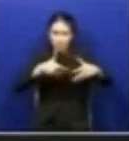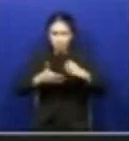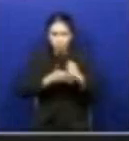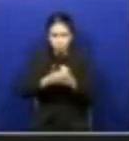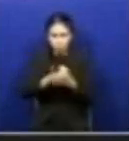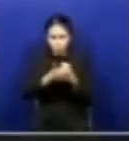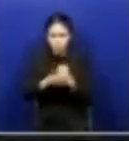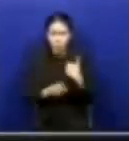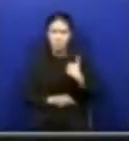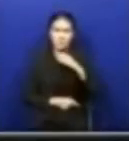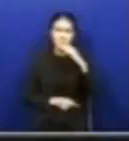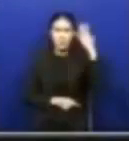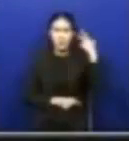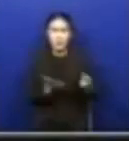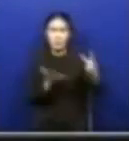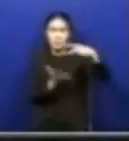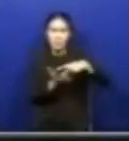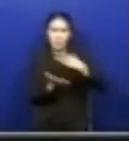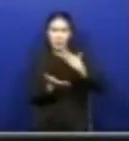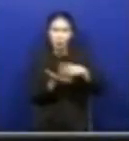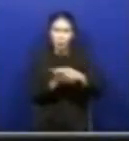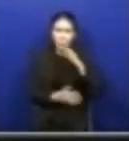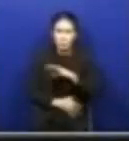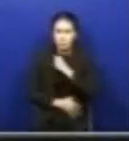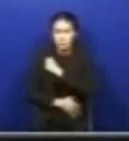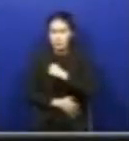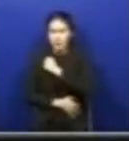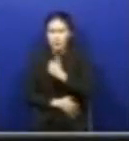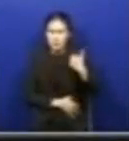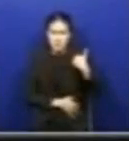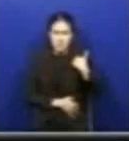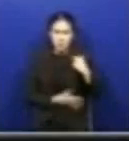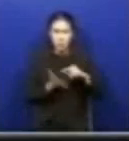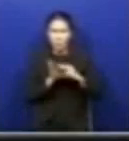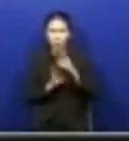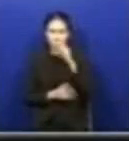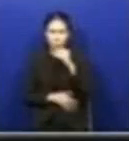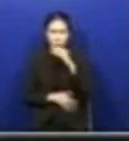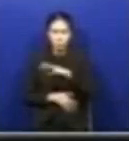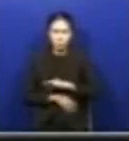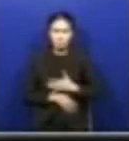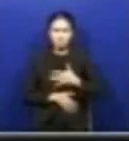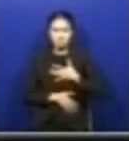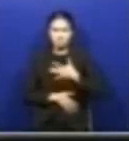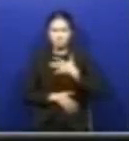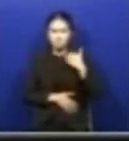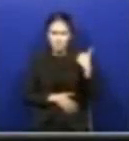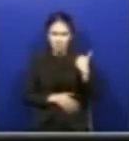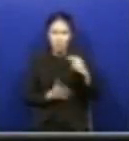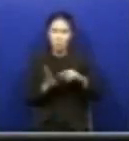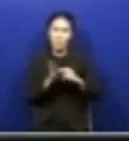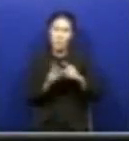ยแทบจะร้องไห้ไปด้วยทำอะไรไม่ได้ความท่านเรืองไกรก็มาพูดของข้อกฎหมายท้ายที่สุดก็ทำอะไรก็